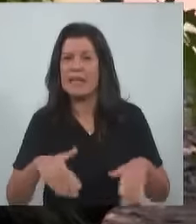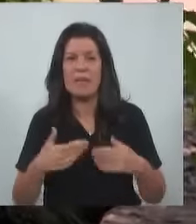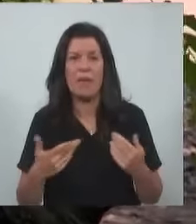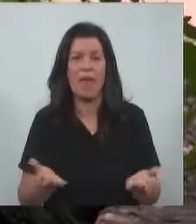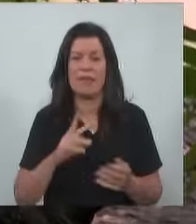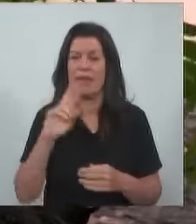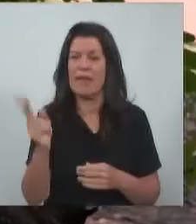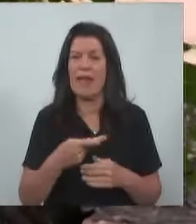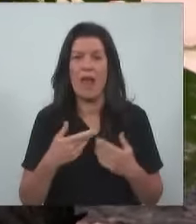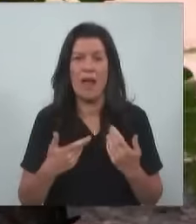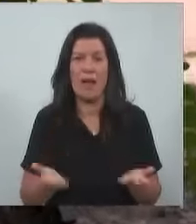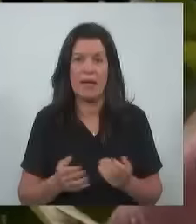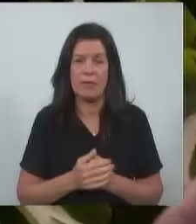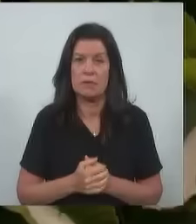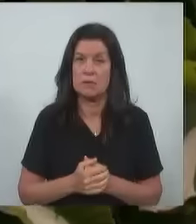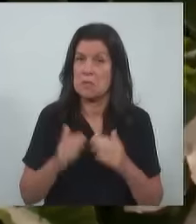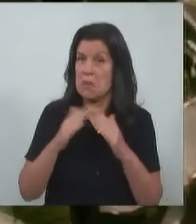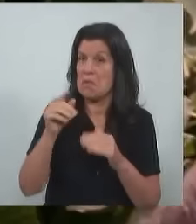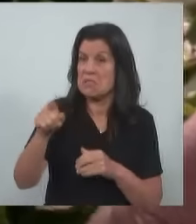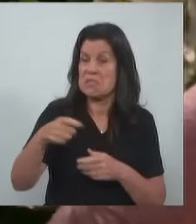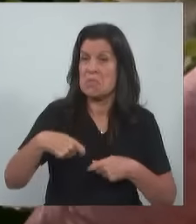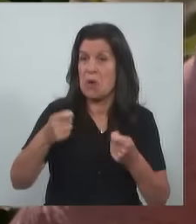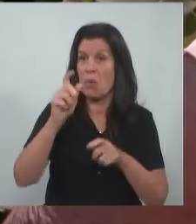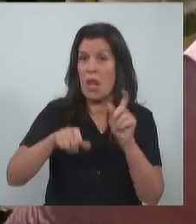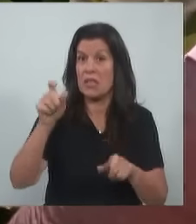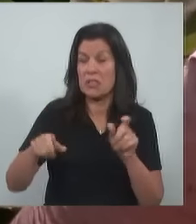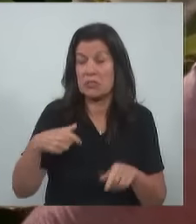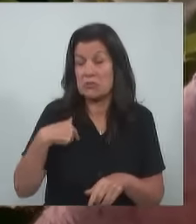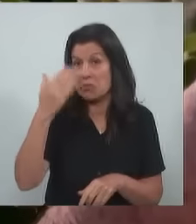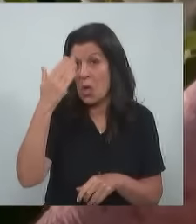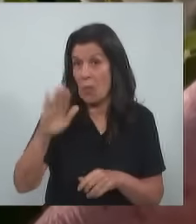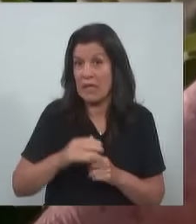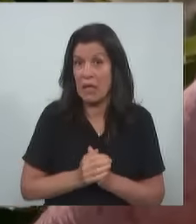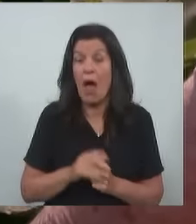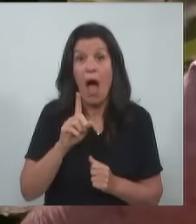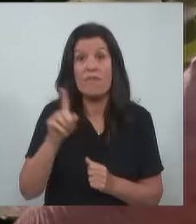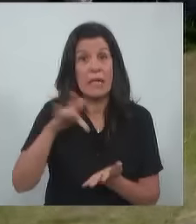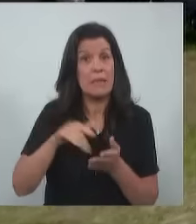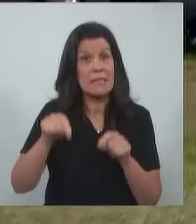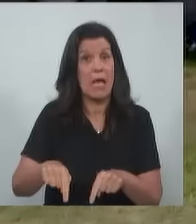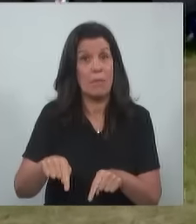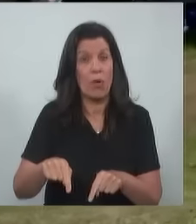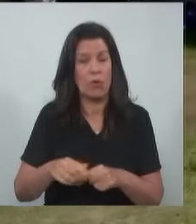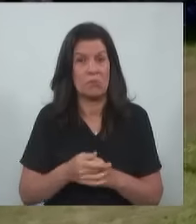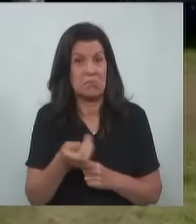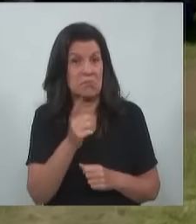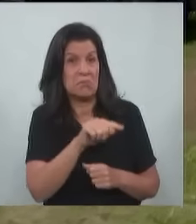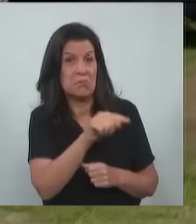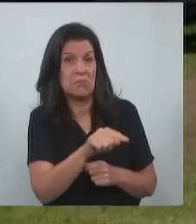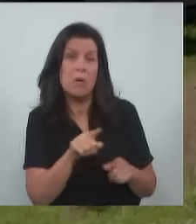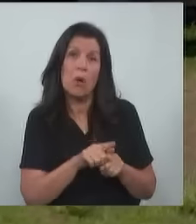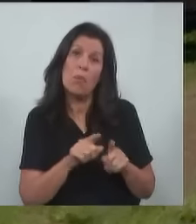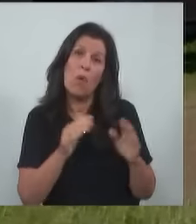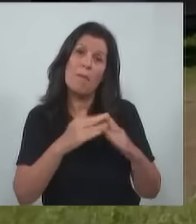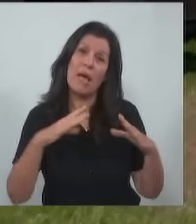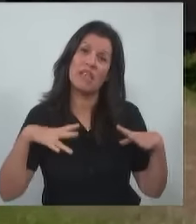מכרו אותו לאנשים שאני לא מכירה, אבל הם לפחות נמצאים פה. החצי השני של הבית זה כמו בית נופש.